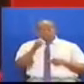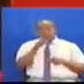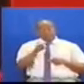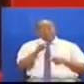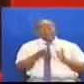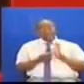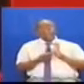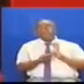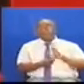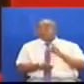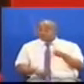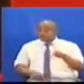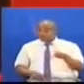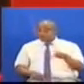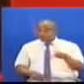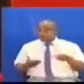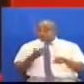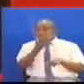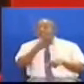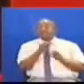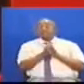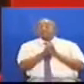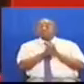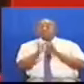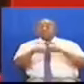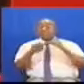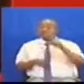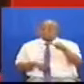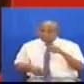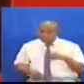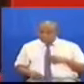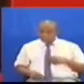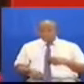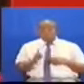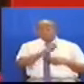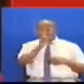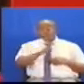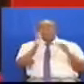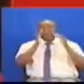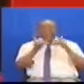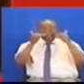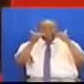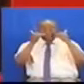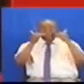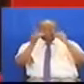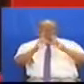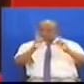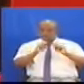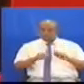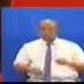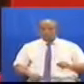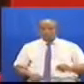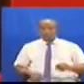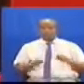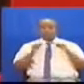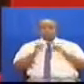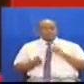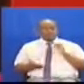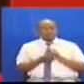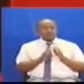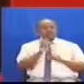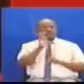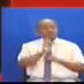gauge, ambayo wengine wanatamani jambo lile liharibike, sio wote wanaotamani. Lazima vyombo vyetu vya ulinzi